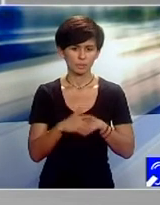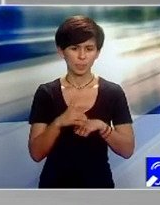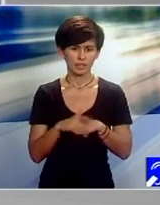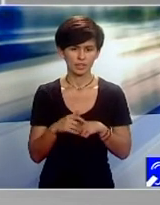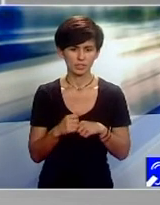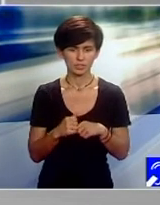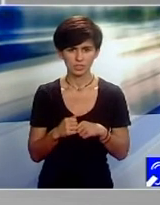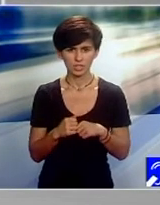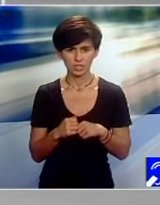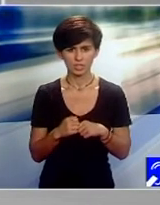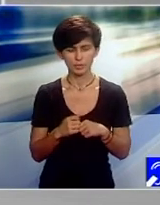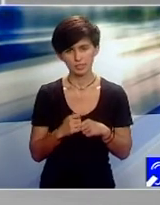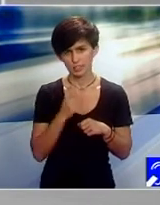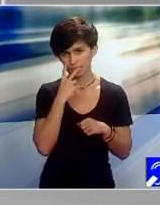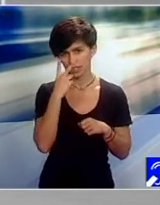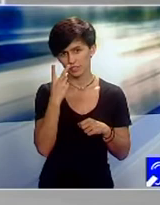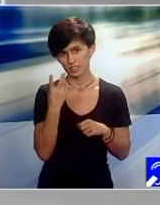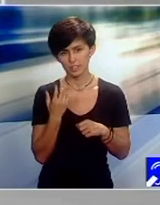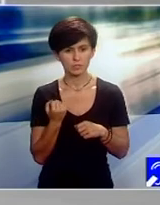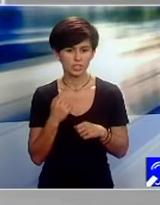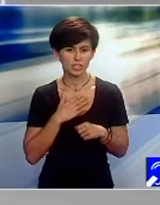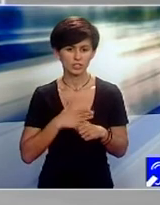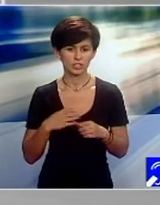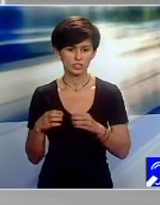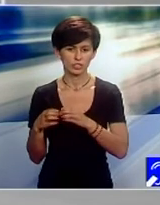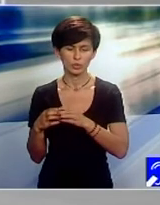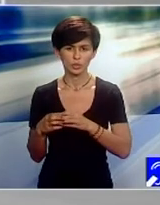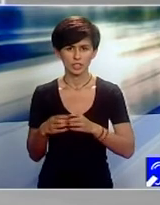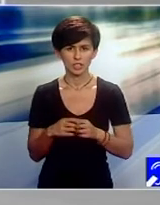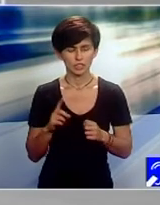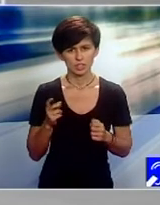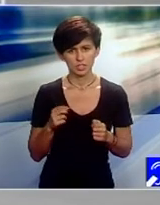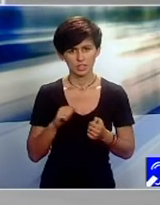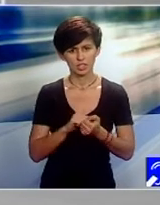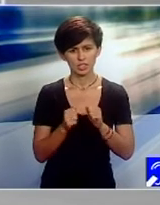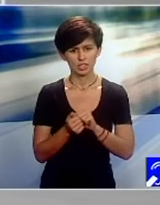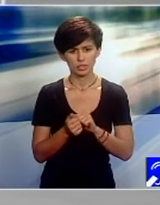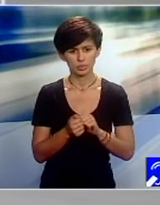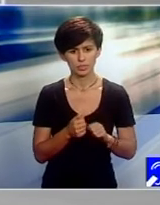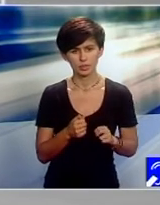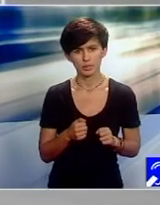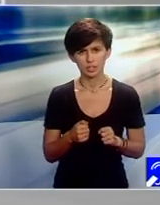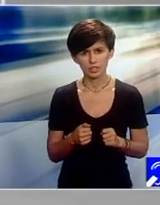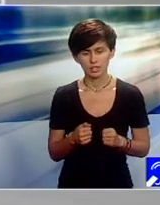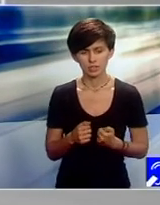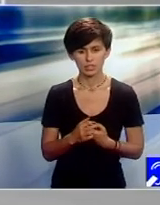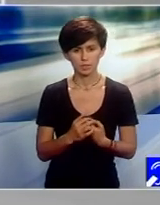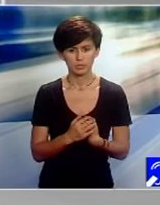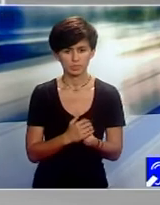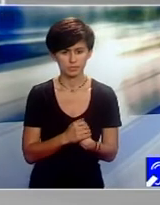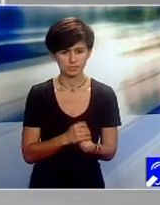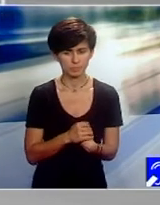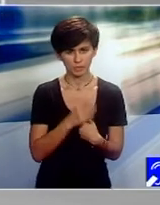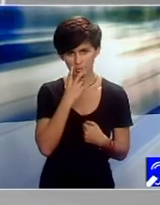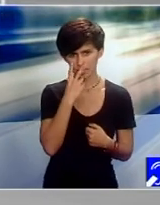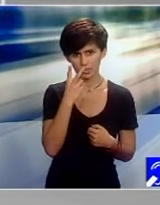pulsul comunității, nu să ne luptăm doar pe baza viziunii propriilor membri ai asociației noastre sau altor cluburi din țară, pentru că